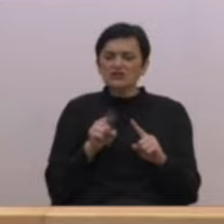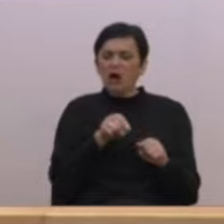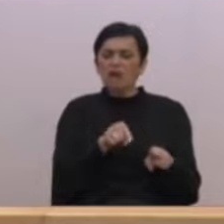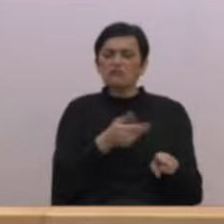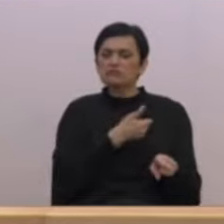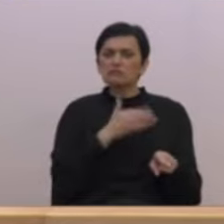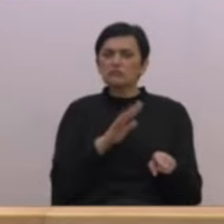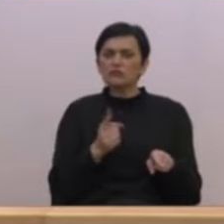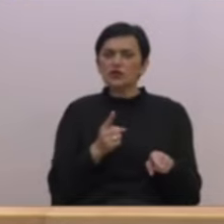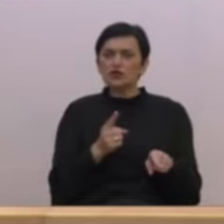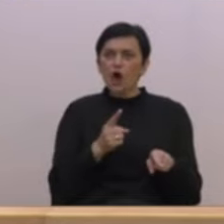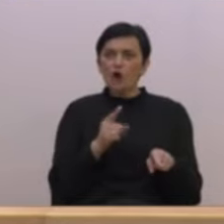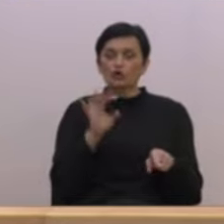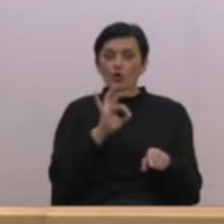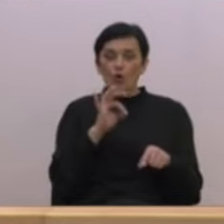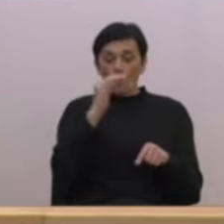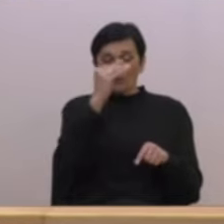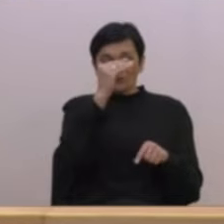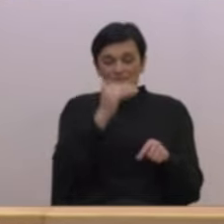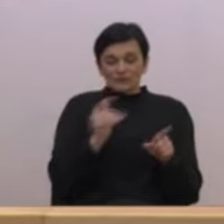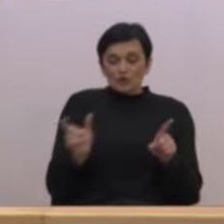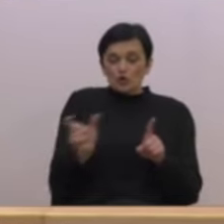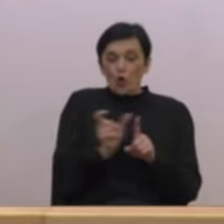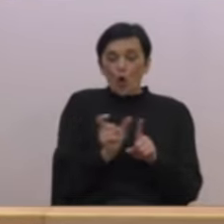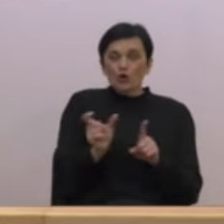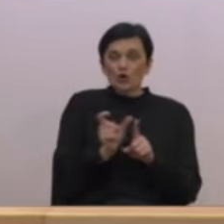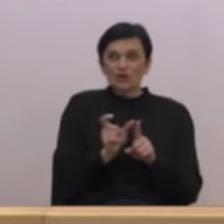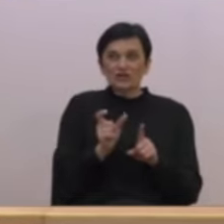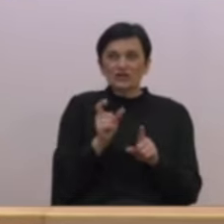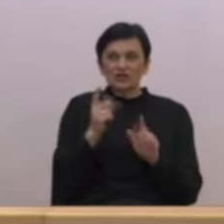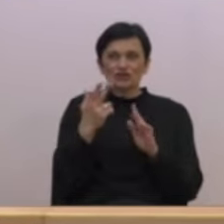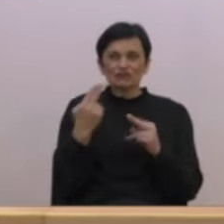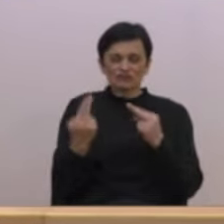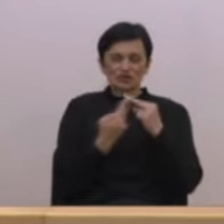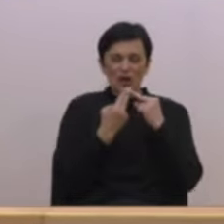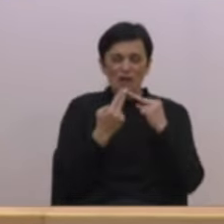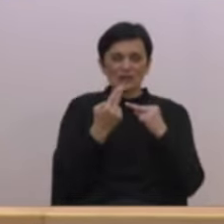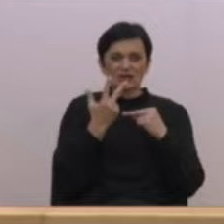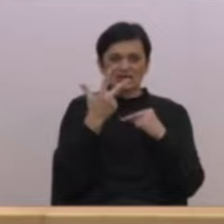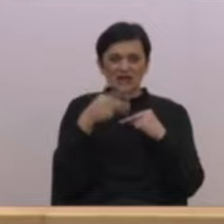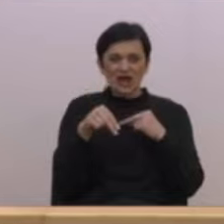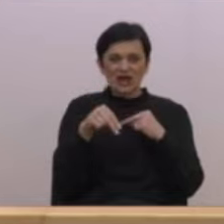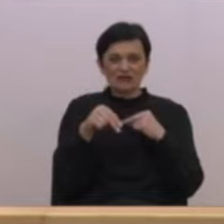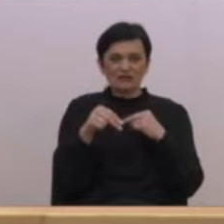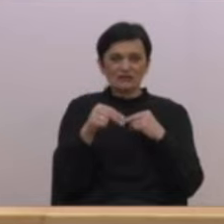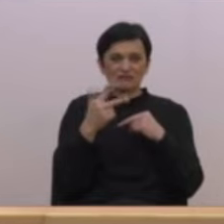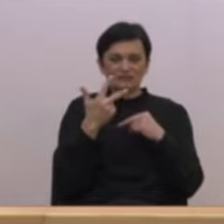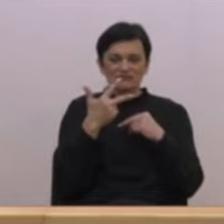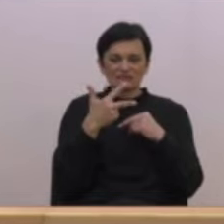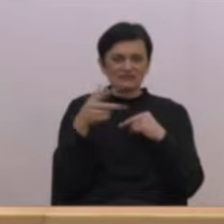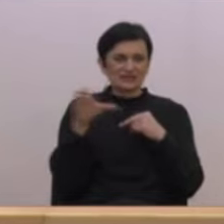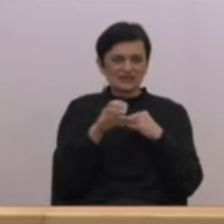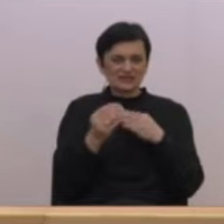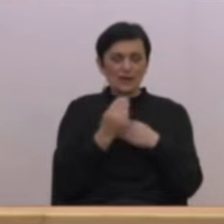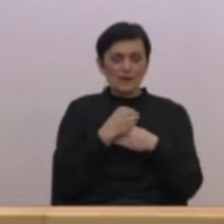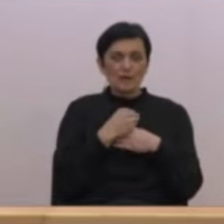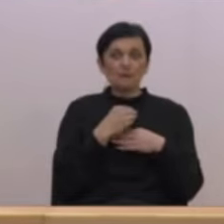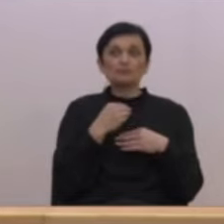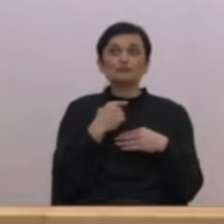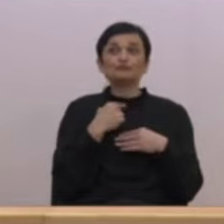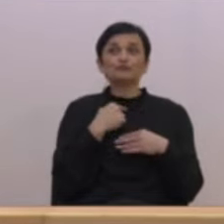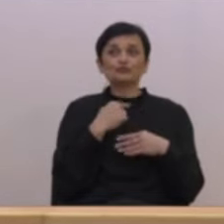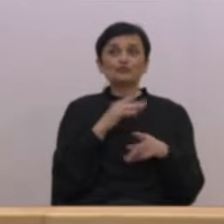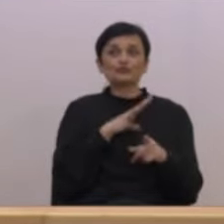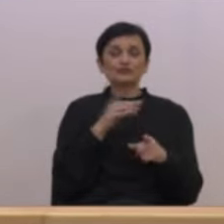ამ კოტირების თაობაზე? დიდი მოდიში რა შემოწყვეტილეს და ცოტა დახევარწვით დავიმატეთ. არ მე აქ